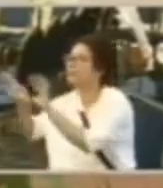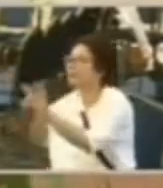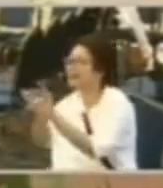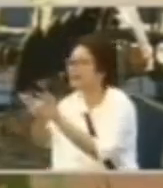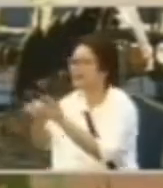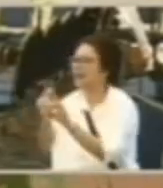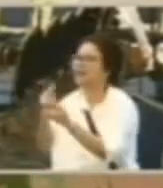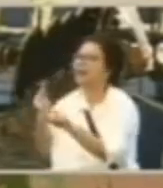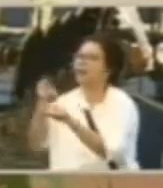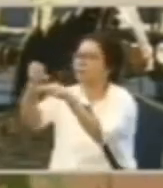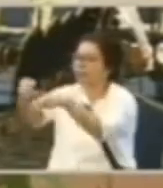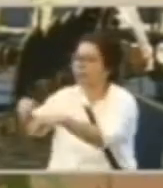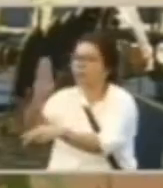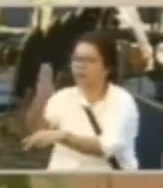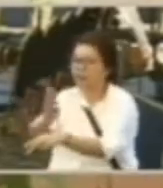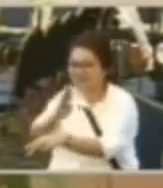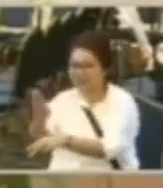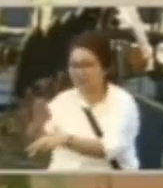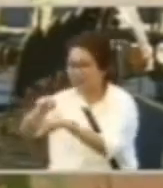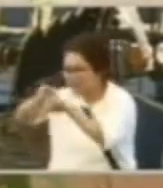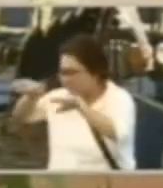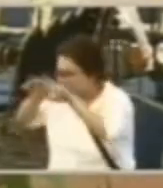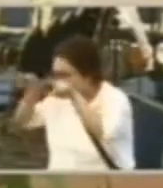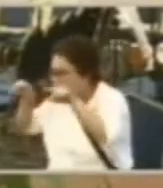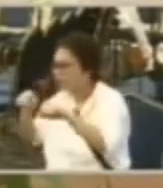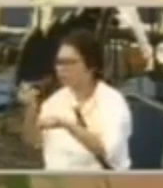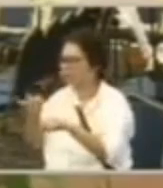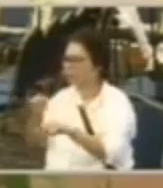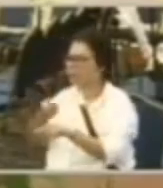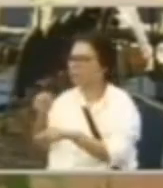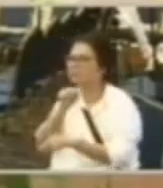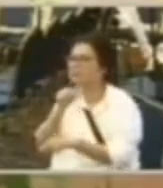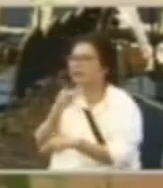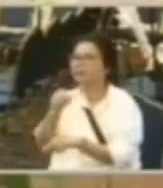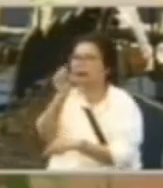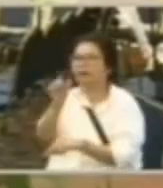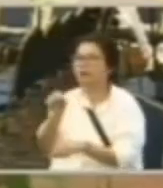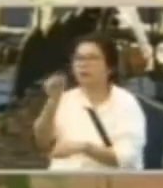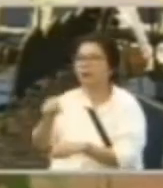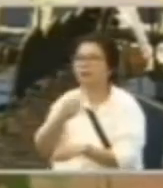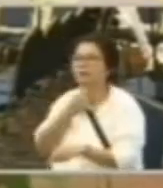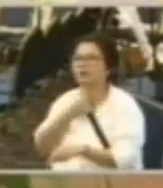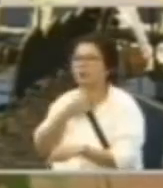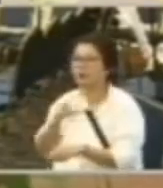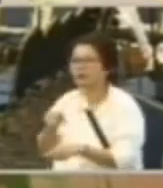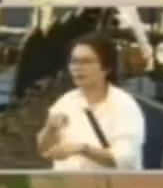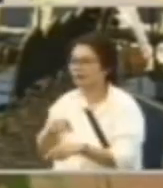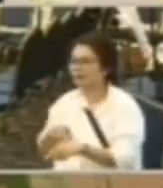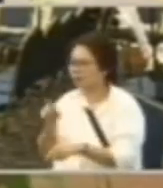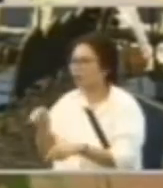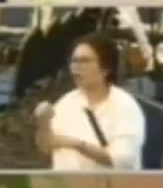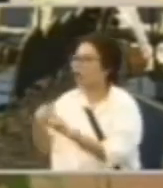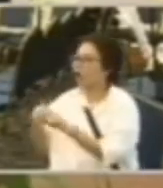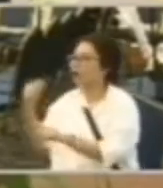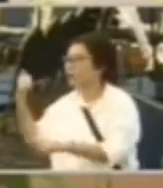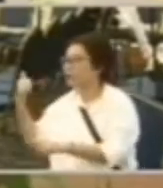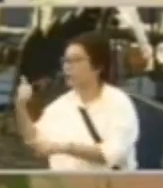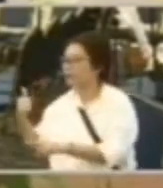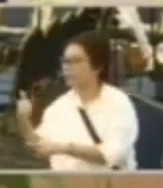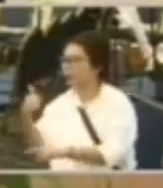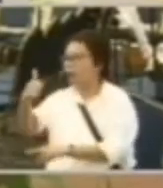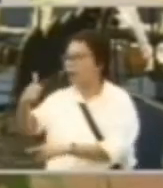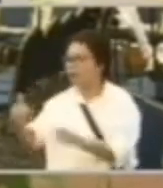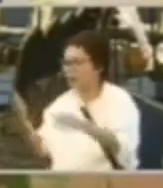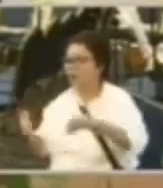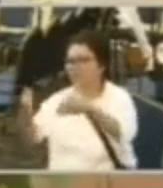Maaf, kalau saya boleh keras seperti Bruder, murid Yesus macam apa ini? Kalau hanya cari